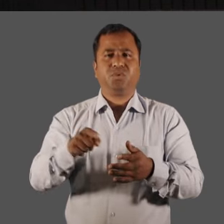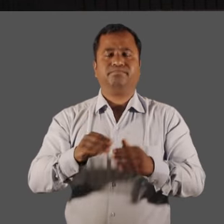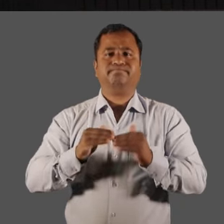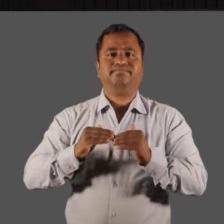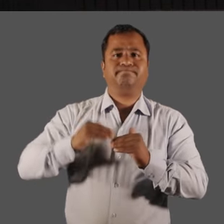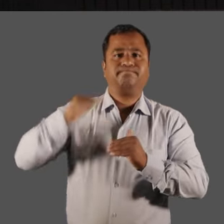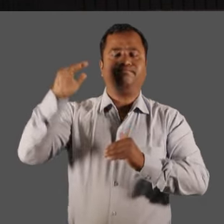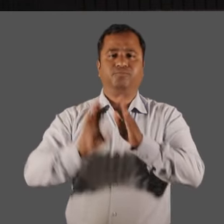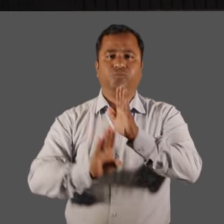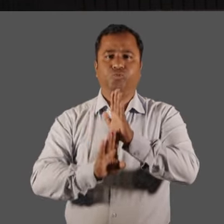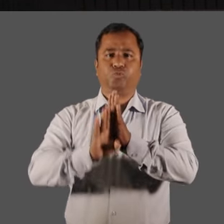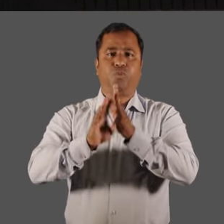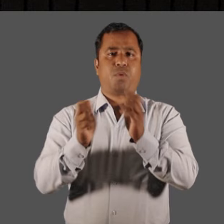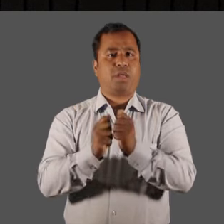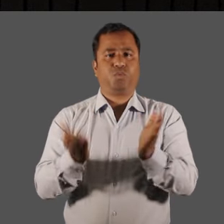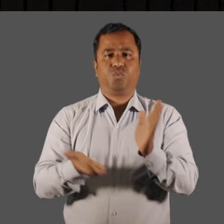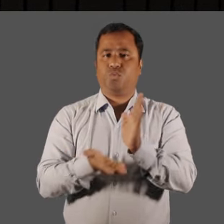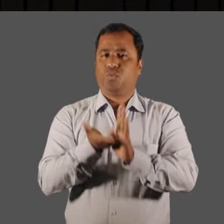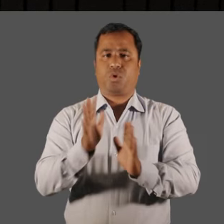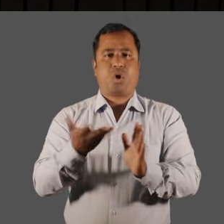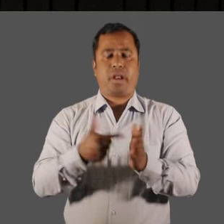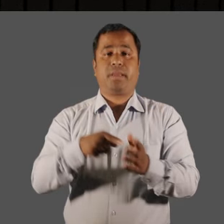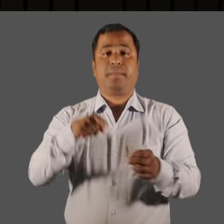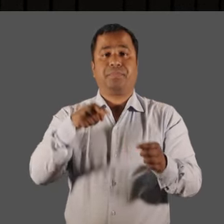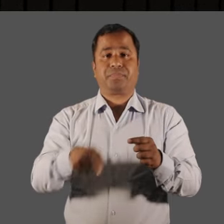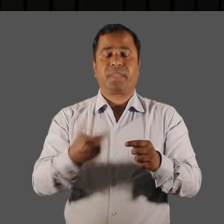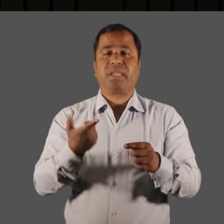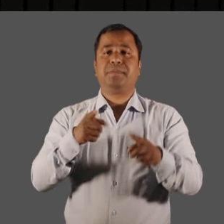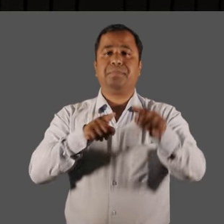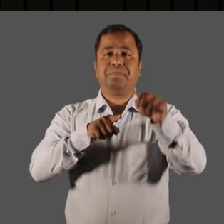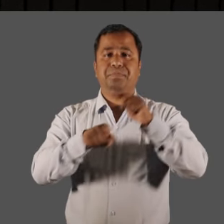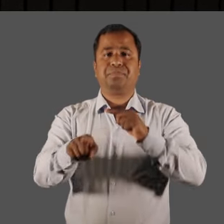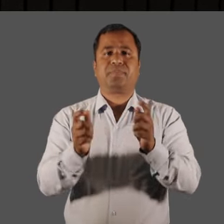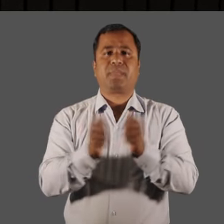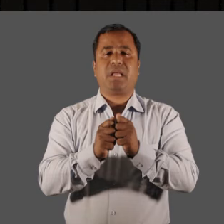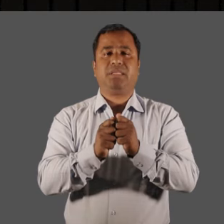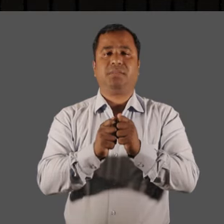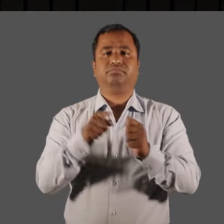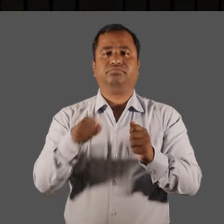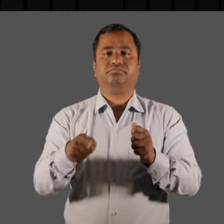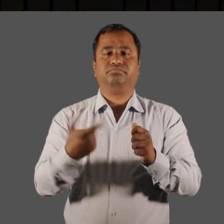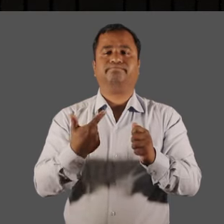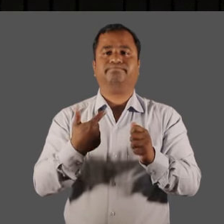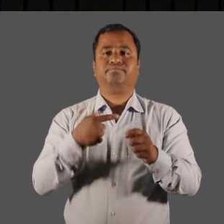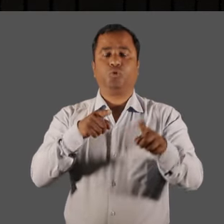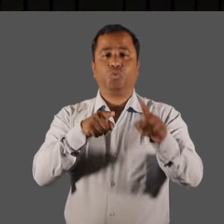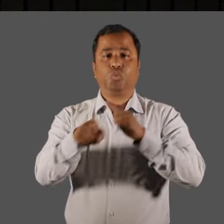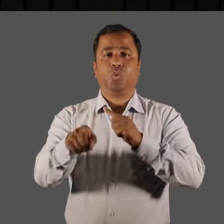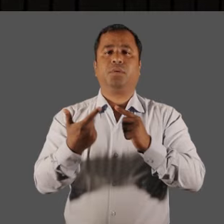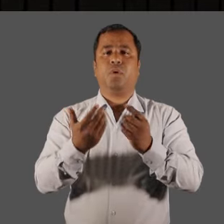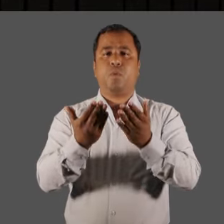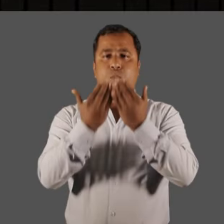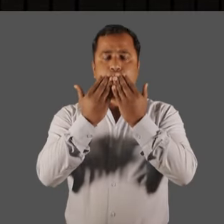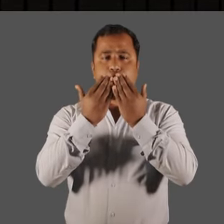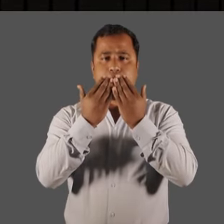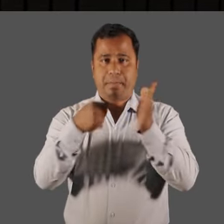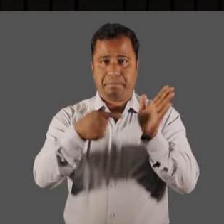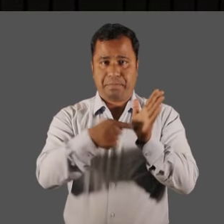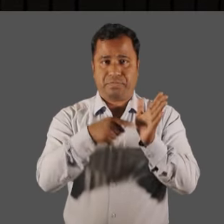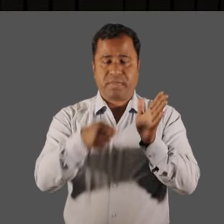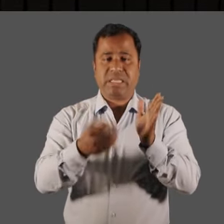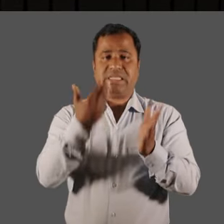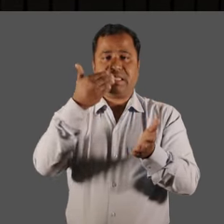যে আমরা এগোতে পেরেছি তা কিন্তু না। এখনো আমরা আসলে তাদের বেসিক জায়গা থেকে আসি, যে তাদের যে লেখাপড়ার জায়গাটা,